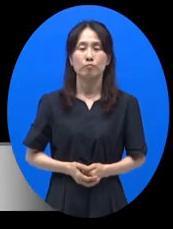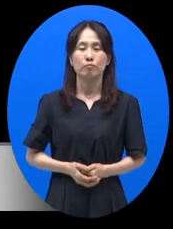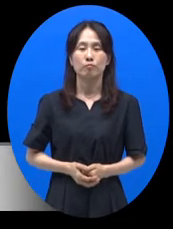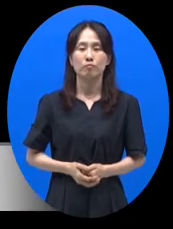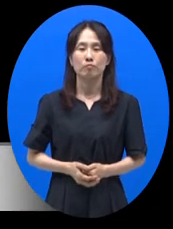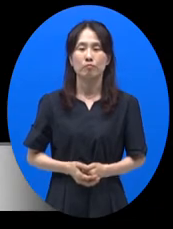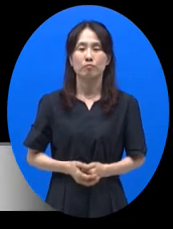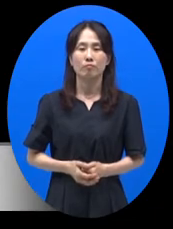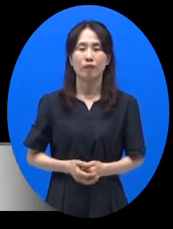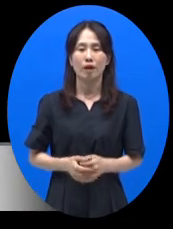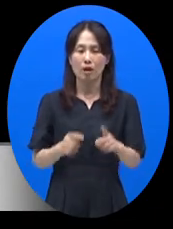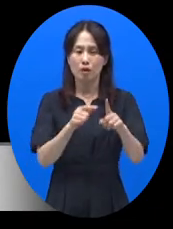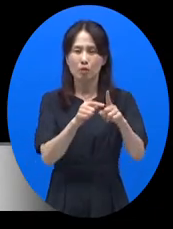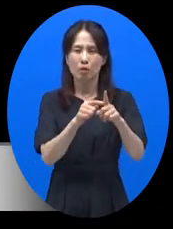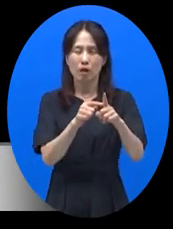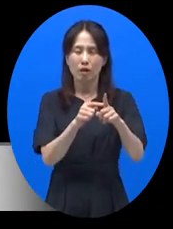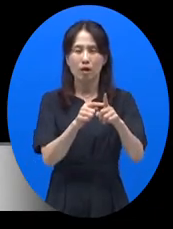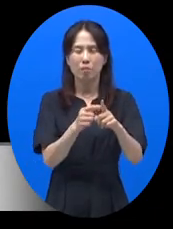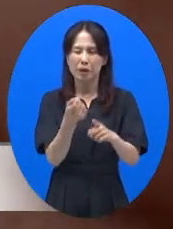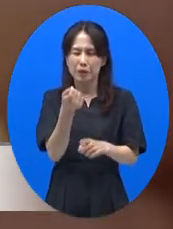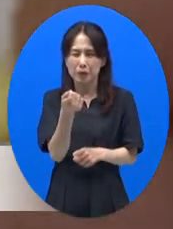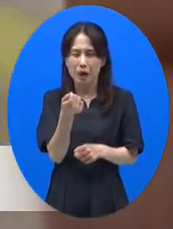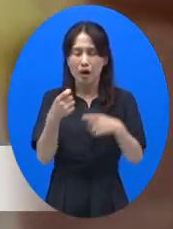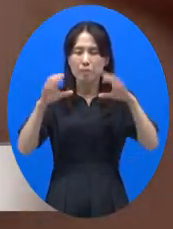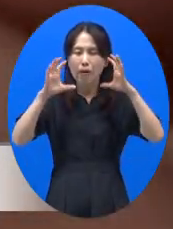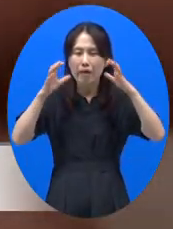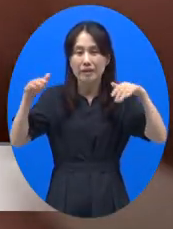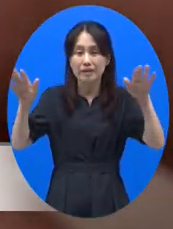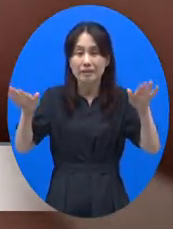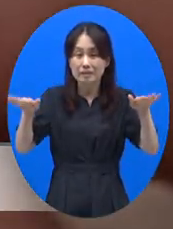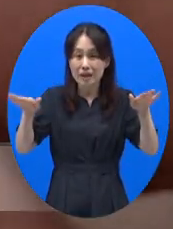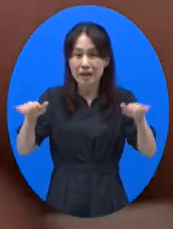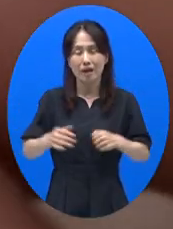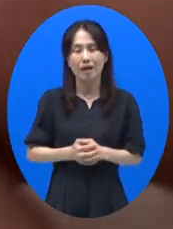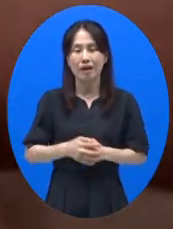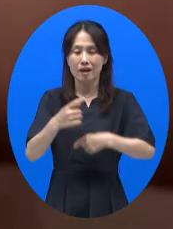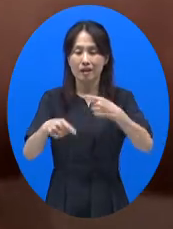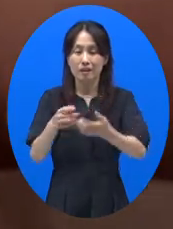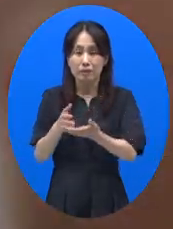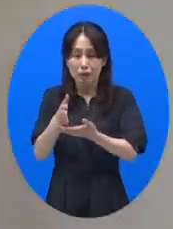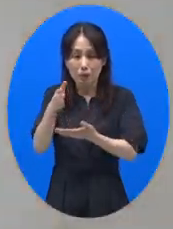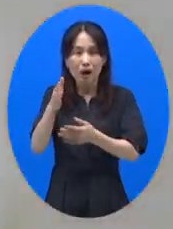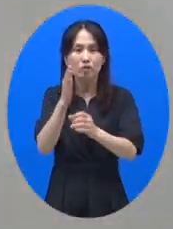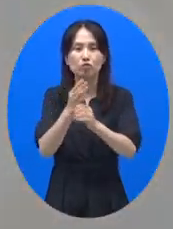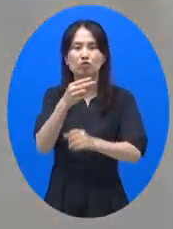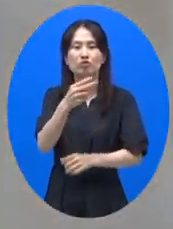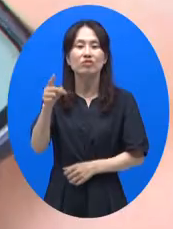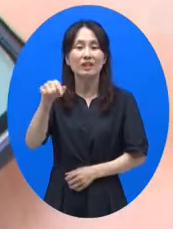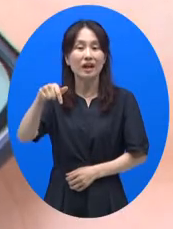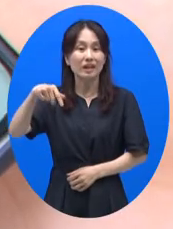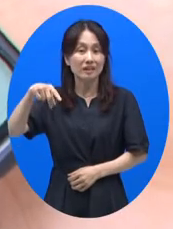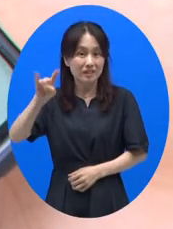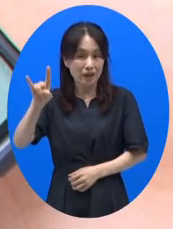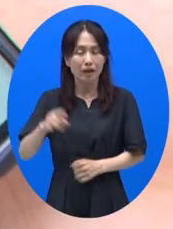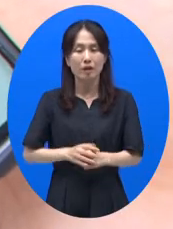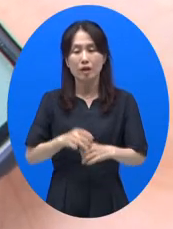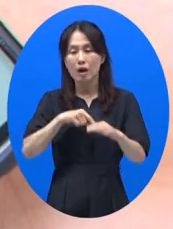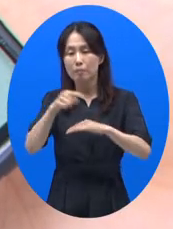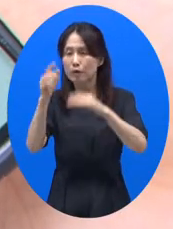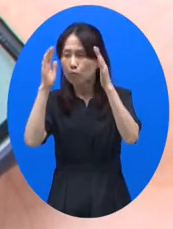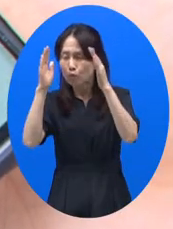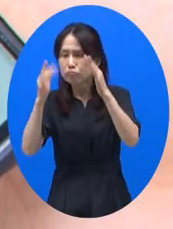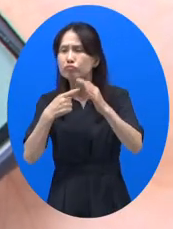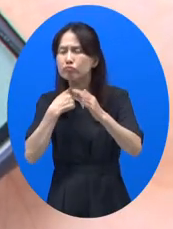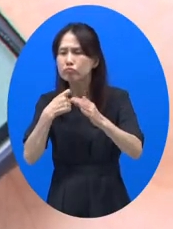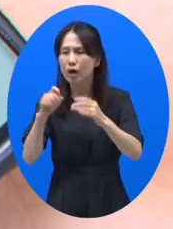겨우 어른 손가락 하나 만한 작은 크기의 어린 색 참새목 가 중 하나인 빡세 라는 샌드 야외 수업을 하던 어린이집